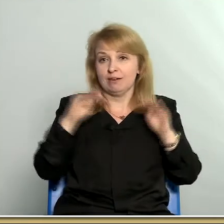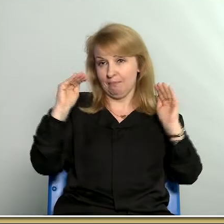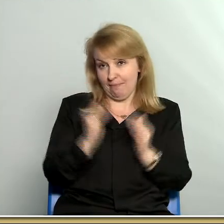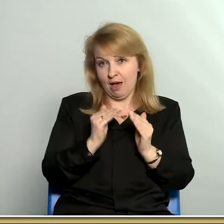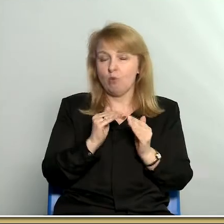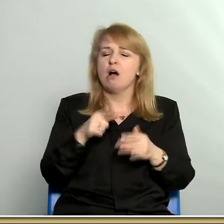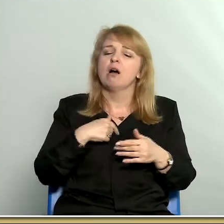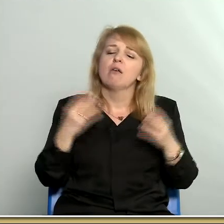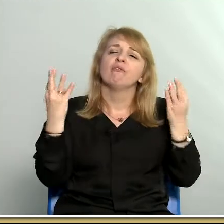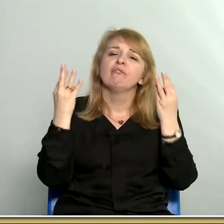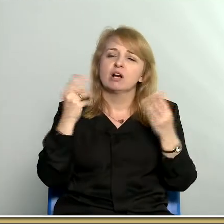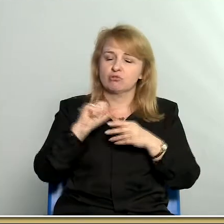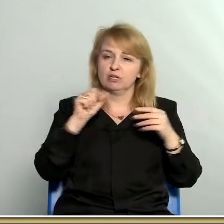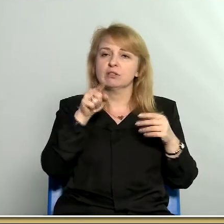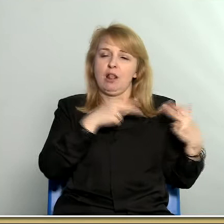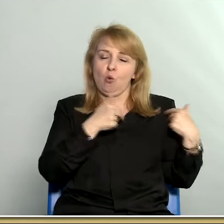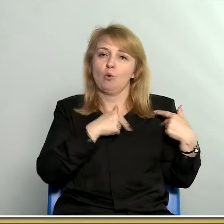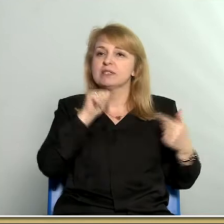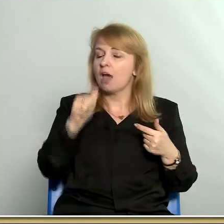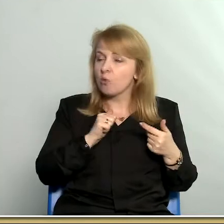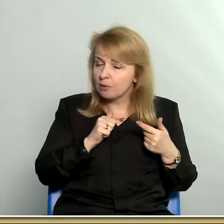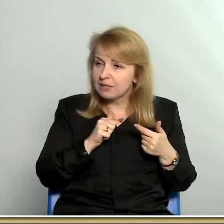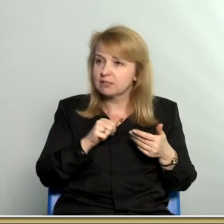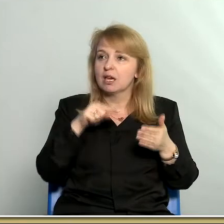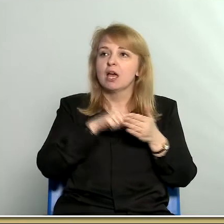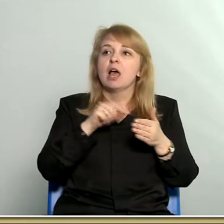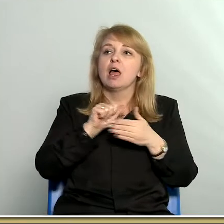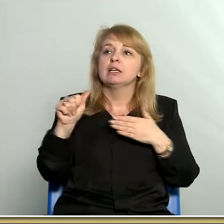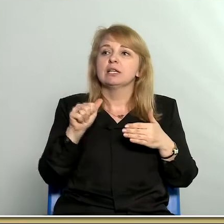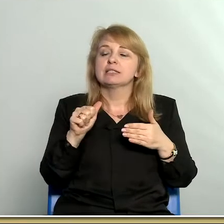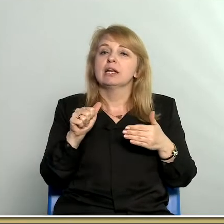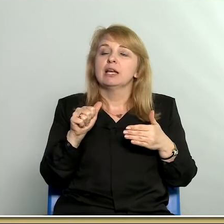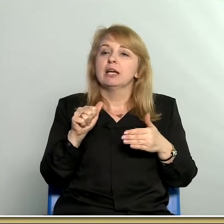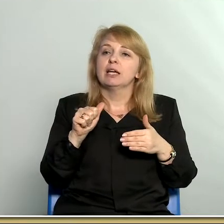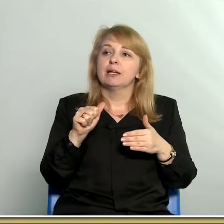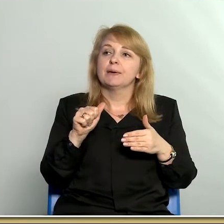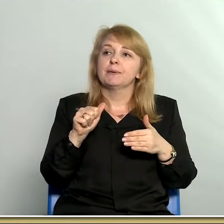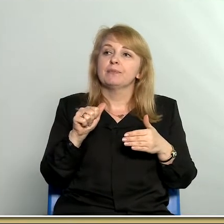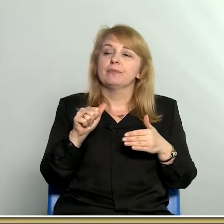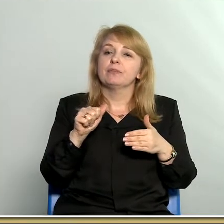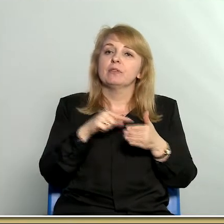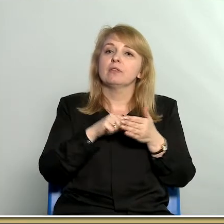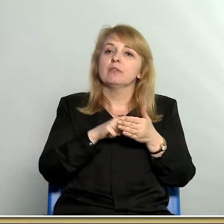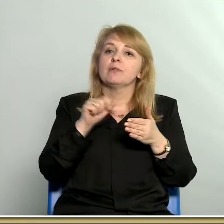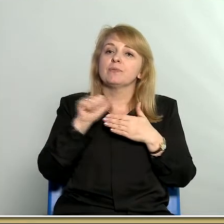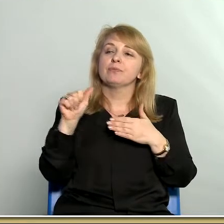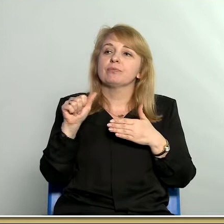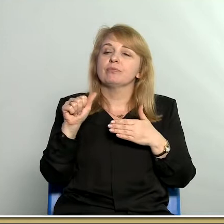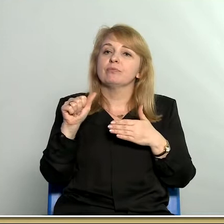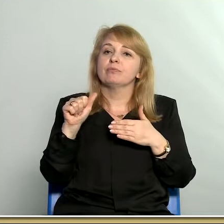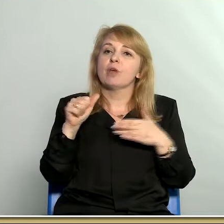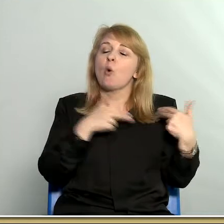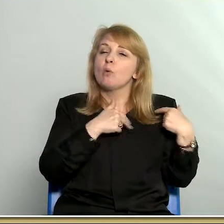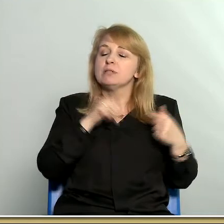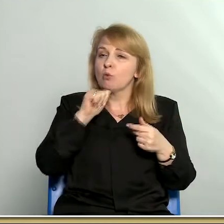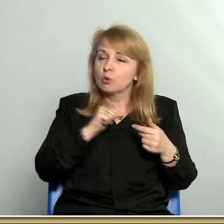bardzo zależało Komisji Europejskiej. To jest priorytet inwestycyjny 6D. Tam jest 2 miliony euro, ale Komisja